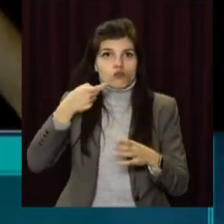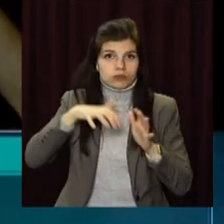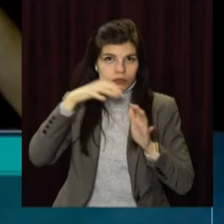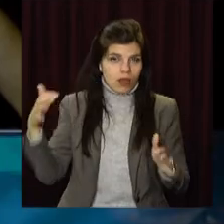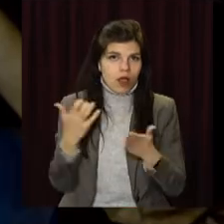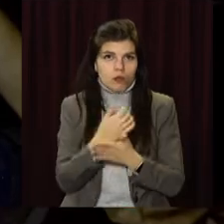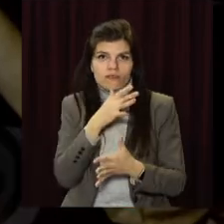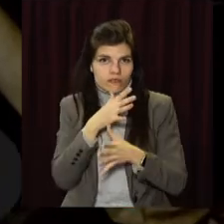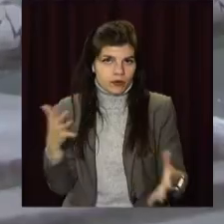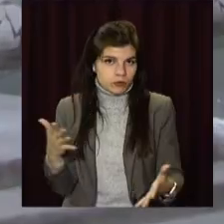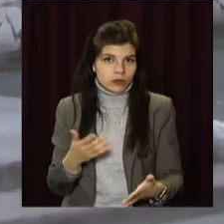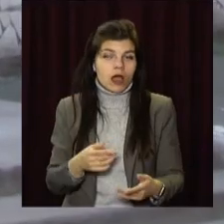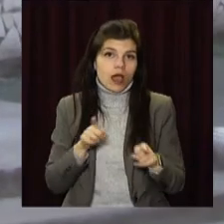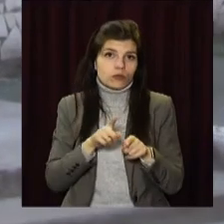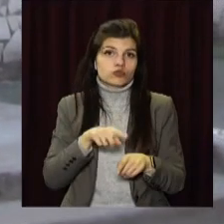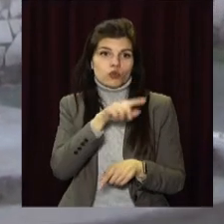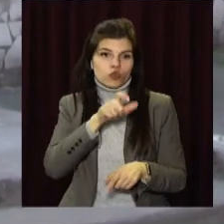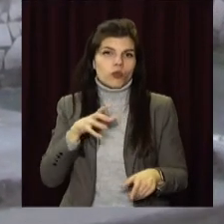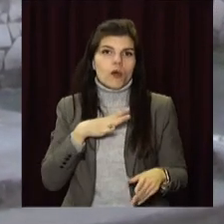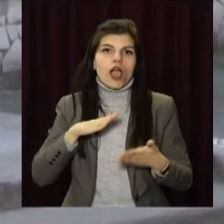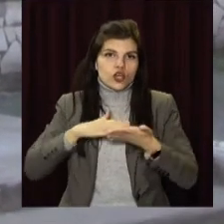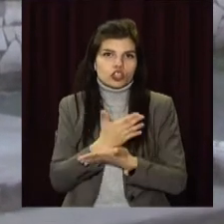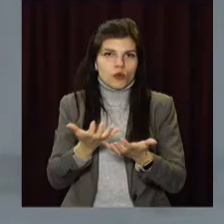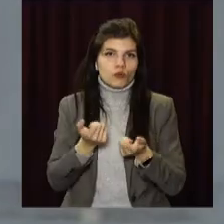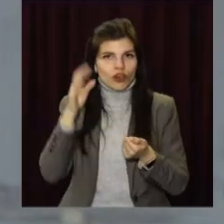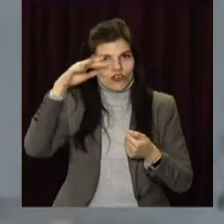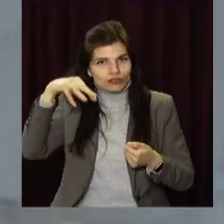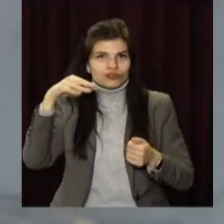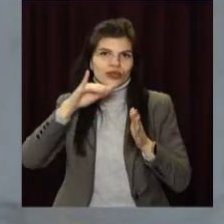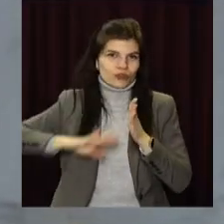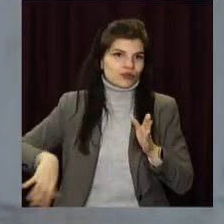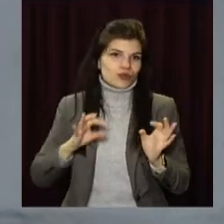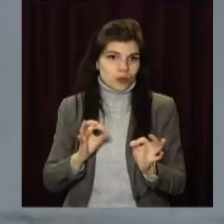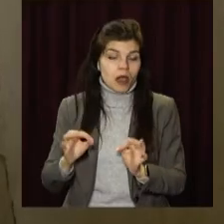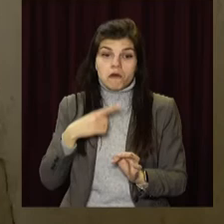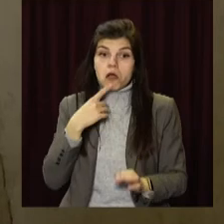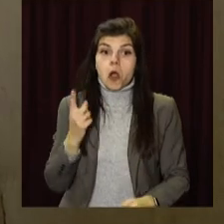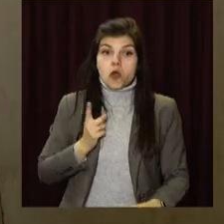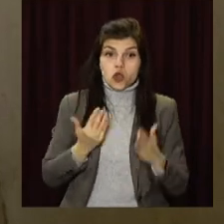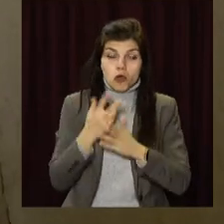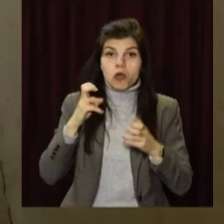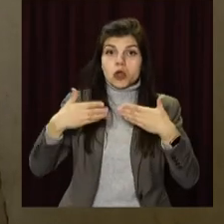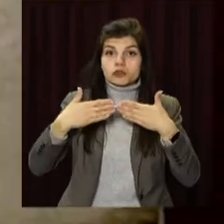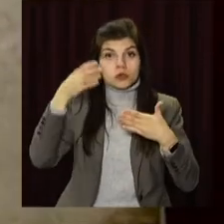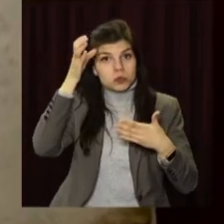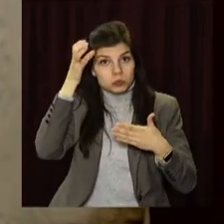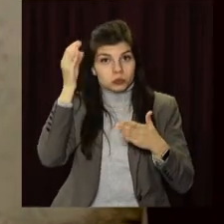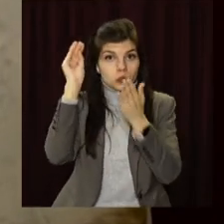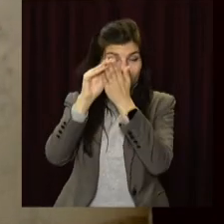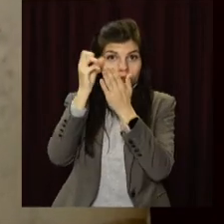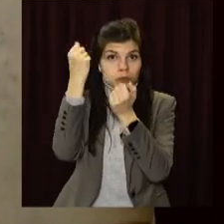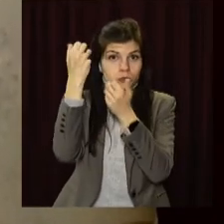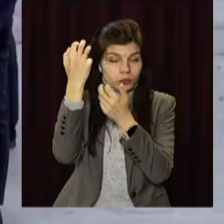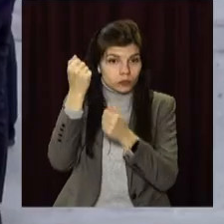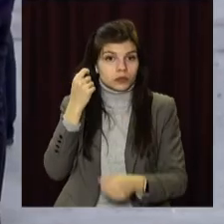отримати якісні комунальні послуги. Аби захистити майно будинків, у підвалах встановили нову охоронну систему – розумні двері. Вхід оснащений датчиком